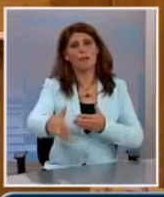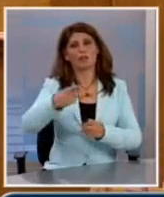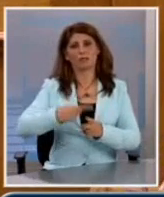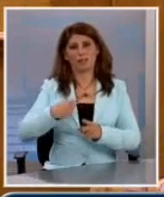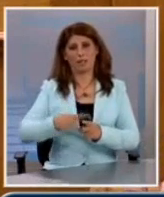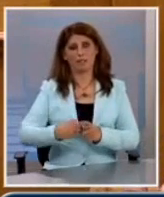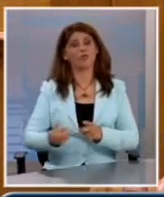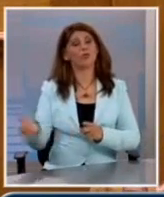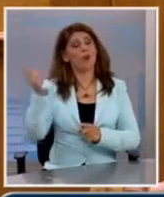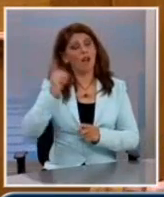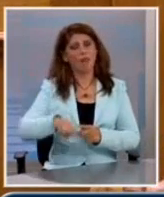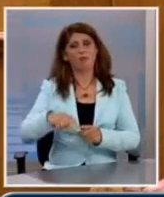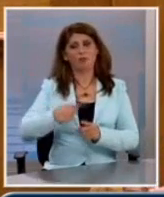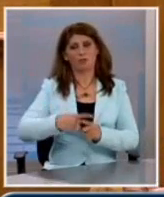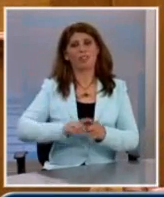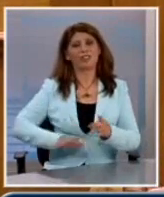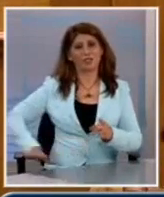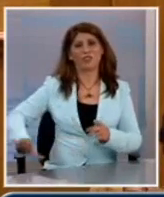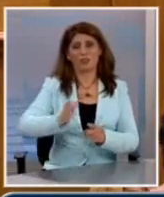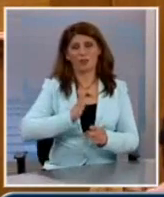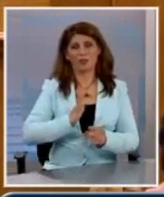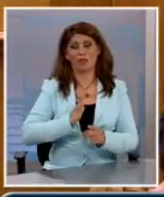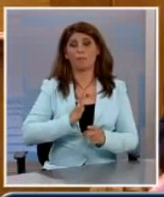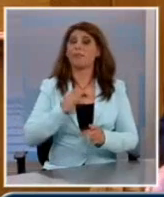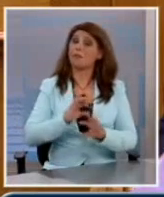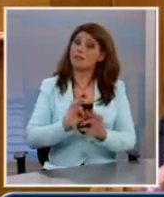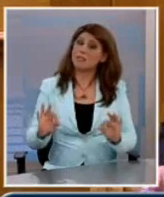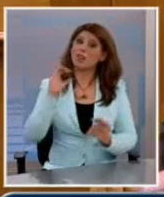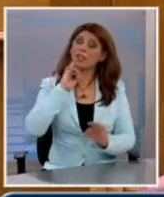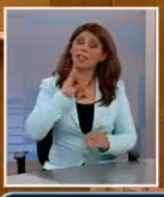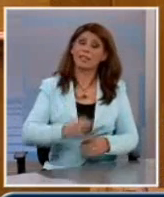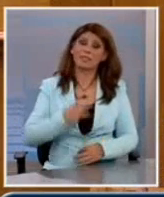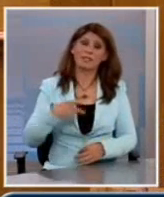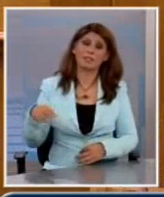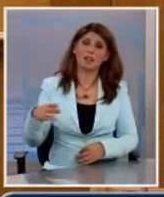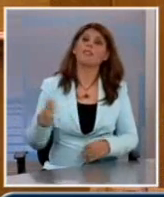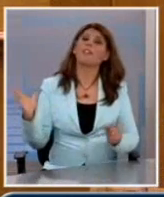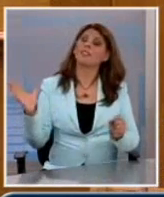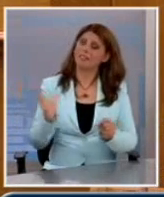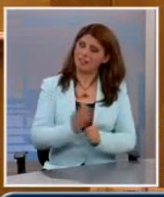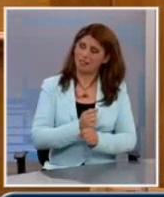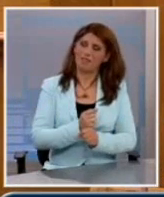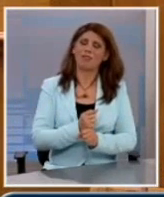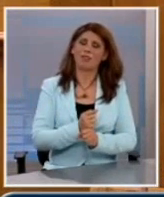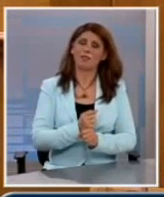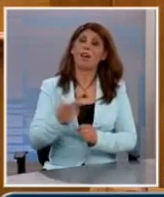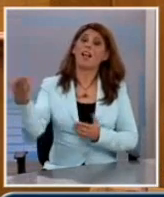μας, το αύριο του ελληνικού λαού. Και είμαι βέβαιος, κυρίες και κύριοι συνάδελφοι, ότι θα τα καταφέρουμε.